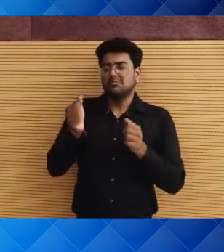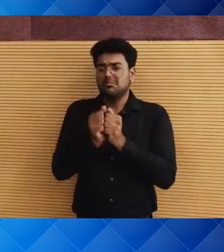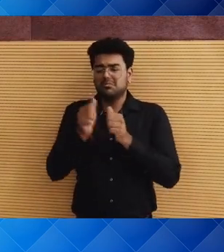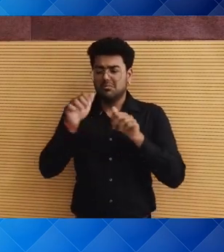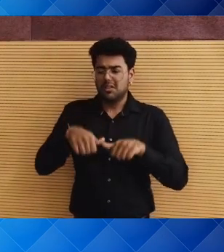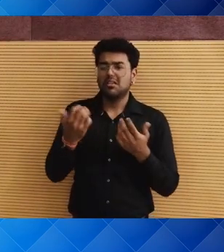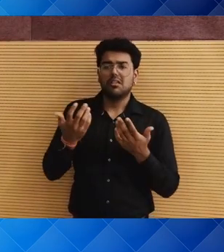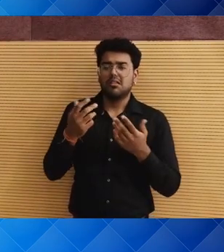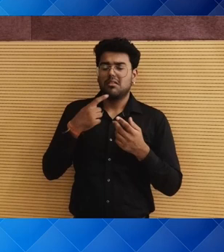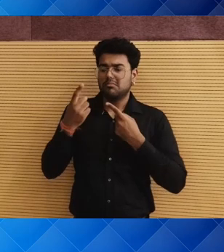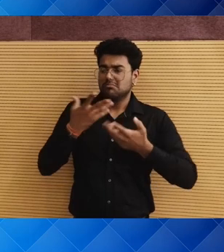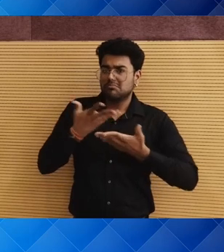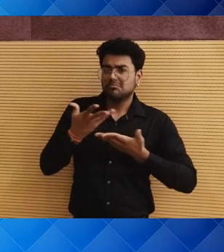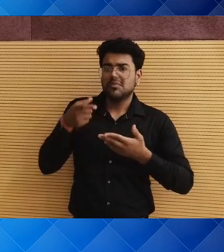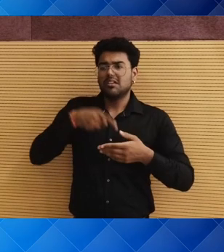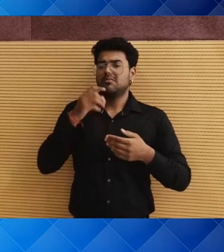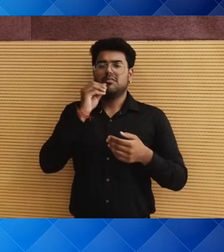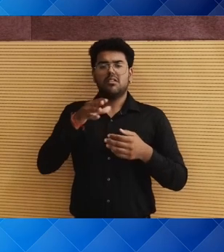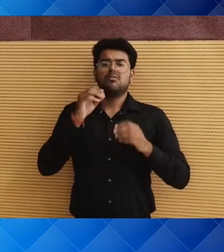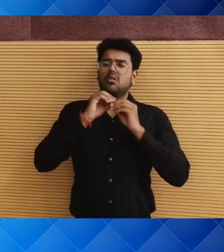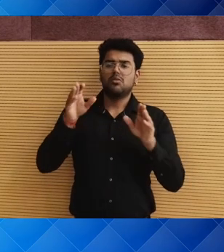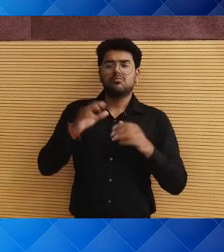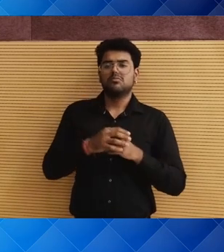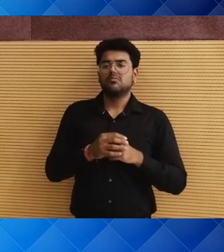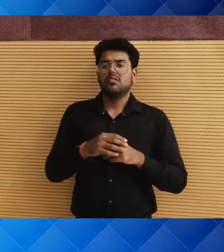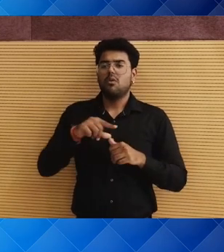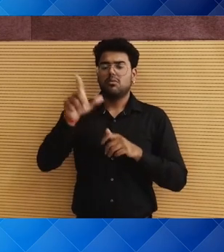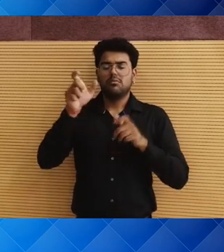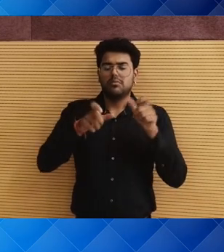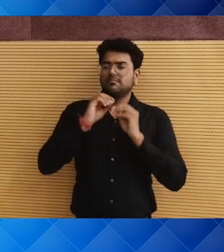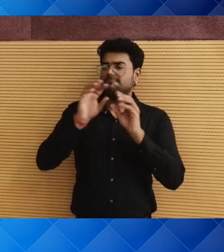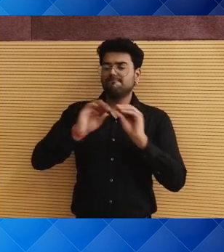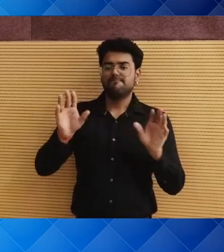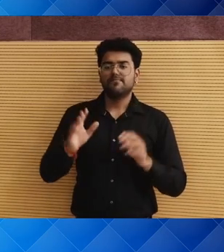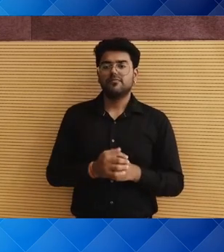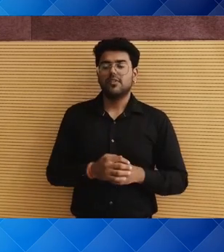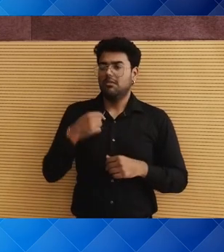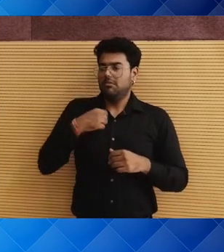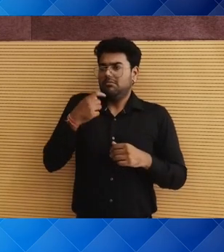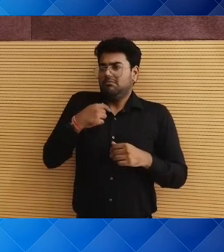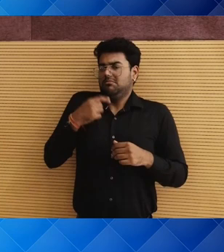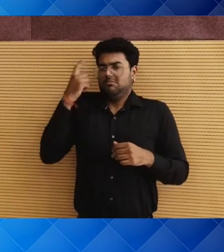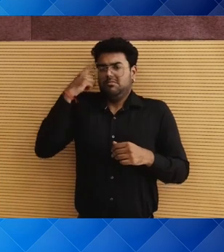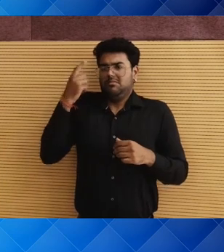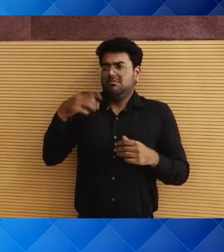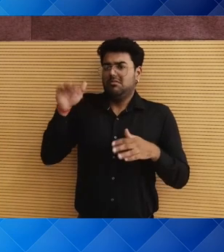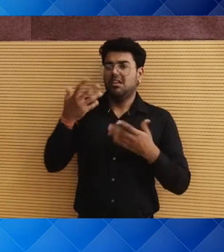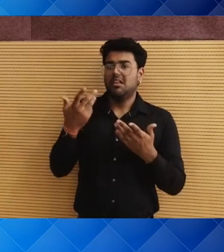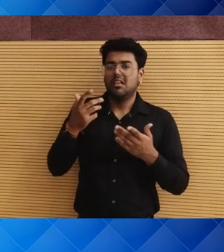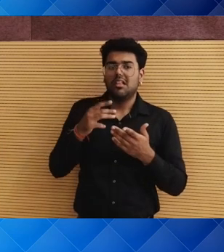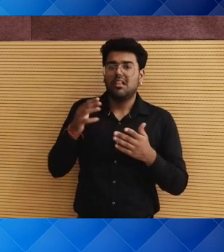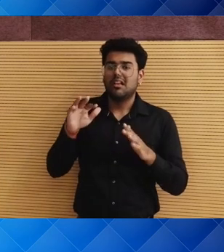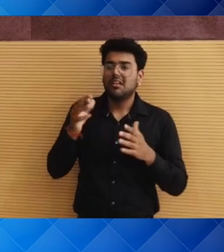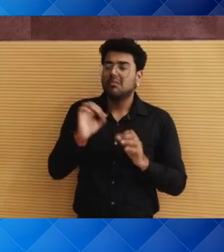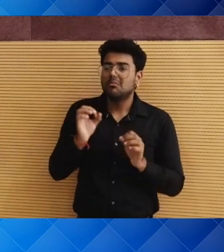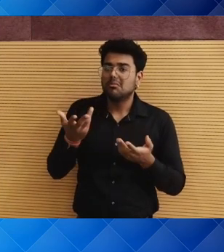सकलानी जी मैडम भी थी और ये लागू कर, ये परसों लॉन्च होना है, तो मुझे थोड़ा लग रहा था कि माननीय कस्तूरी रंगन जी नहीं है, मगर अब मुझे समझ